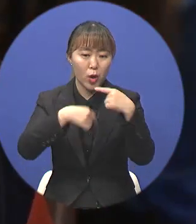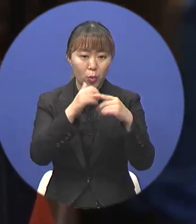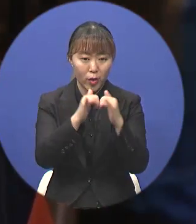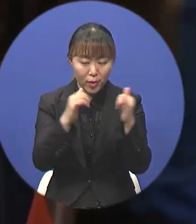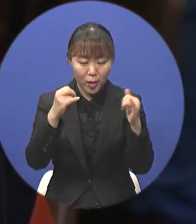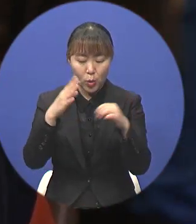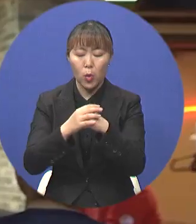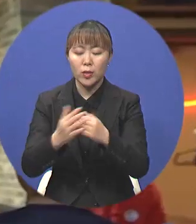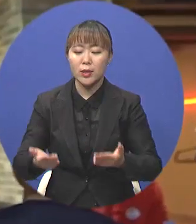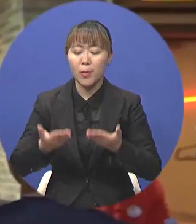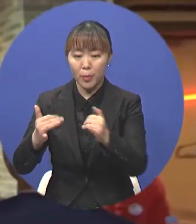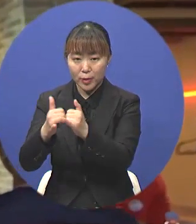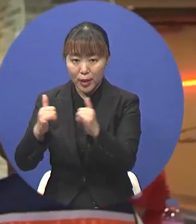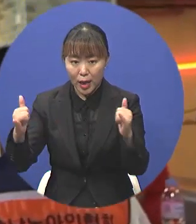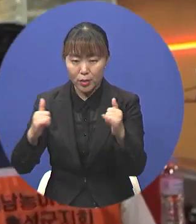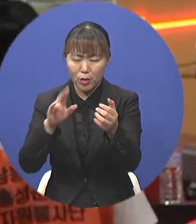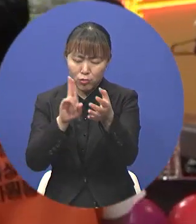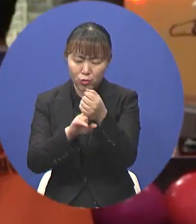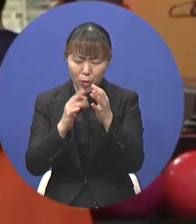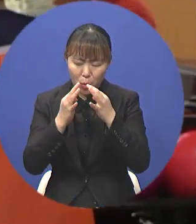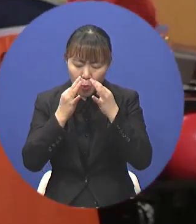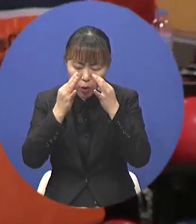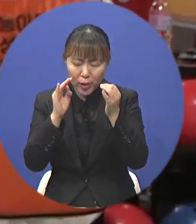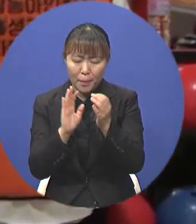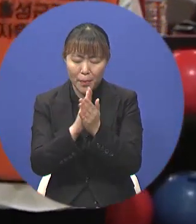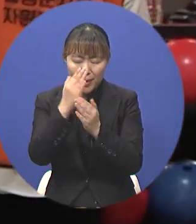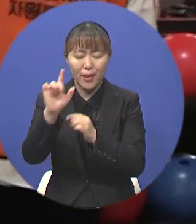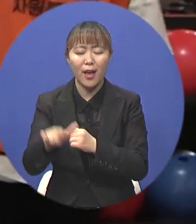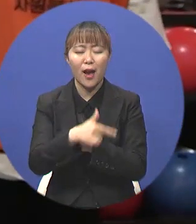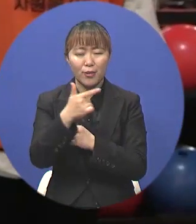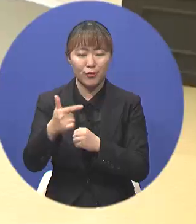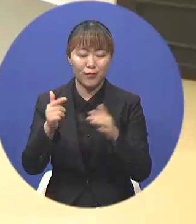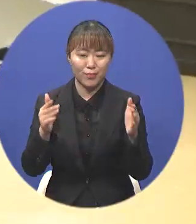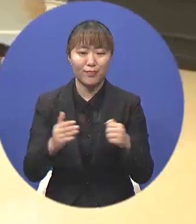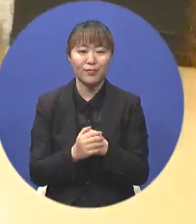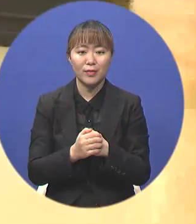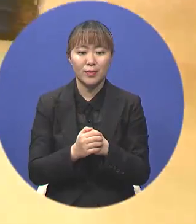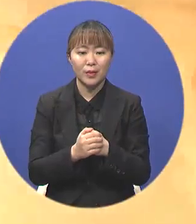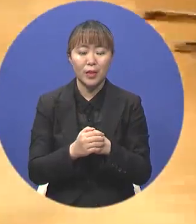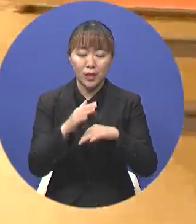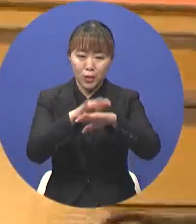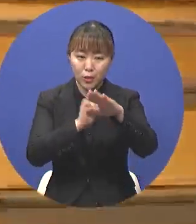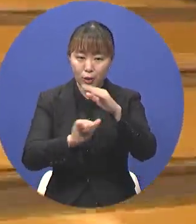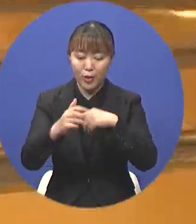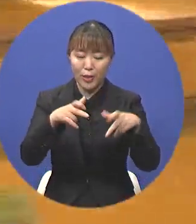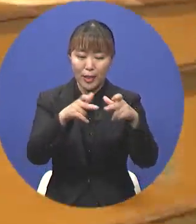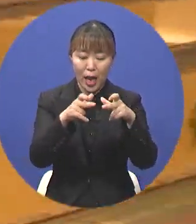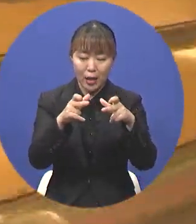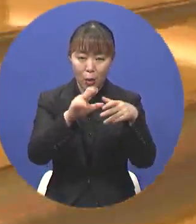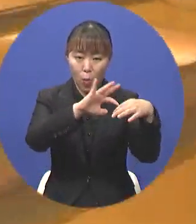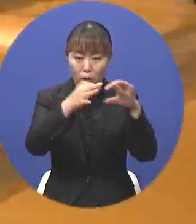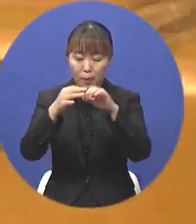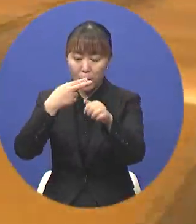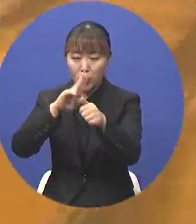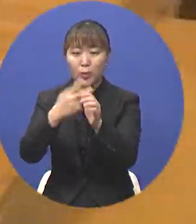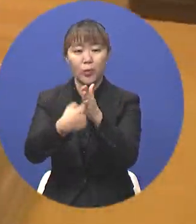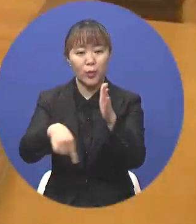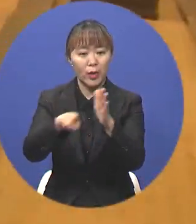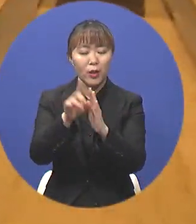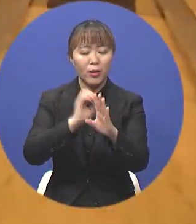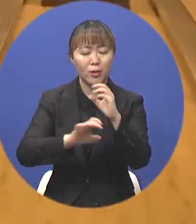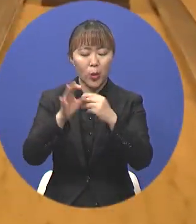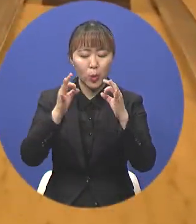수화통역사와 자원봉사자들의 숨은 노력 또한 빛난 하루였습니다. 한편 선수들은 장애인 올림픽에 도전하기 위해